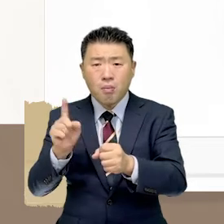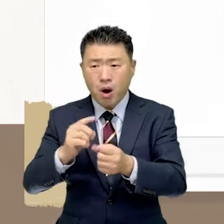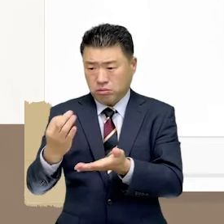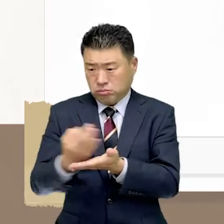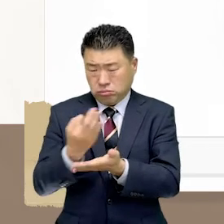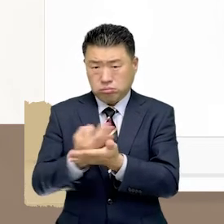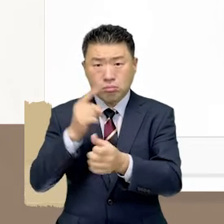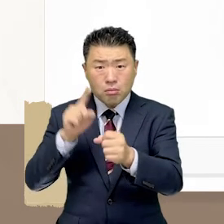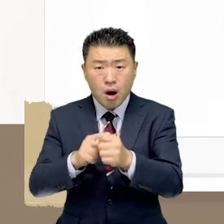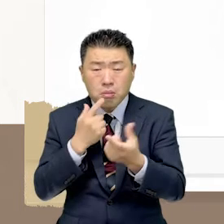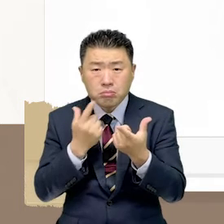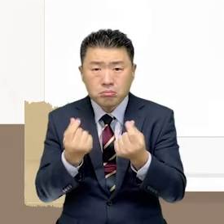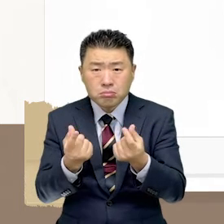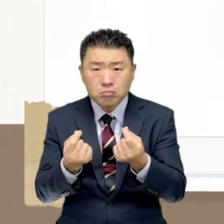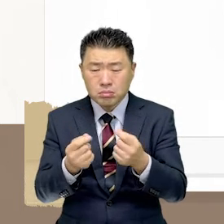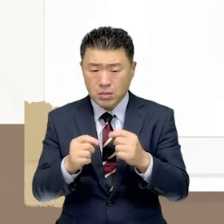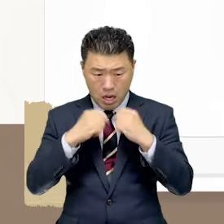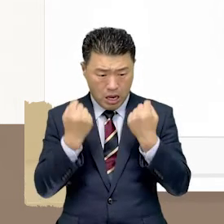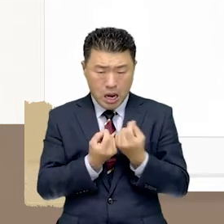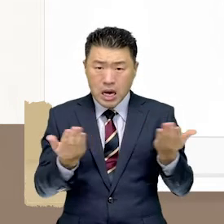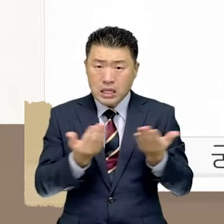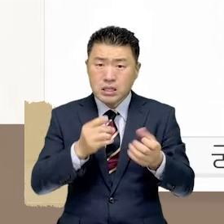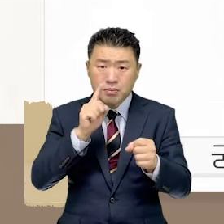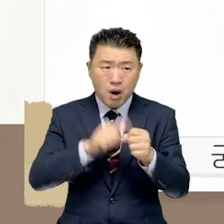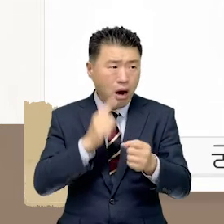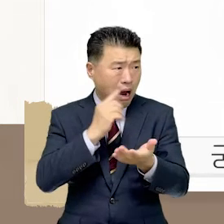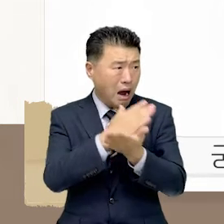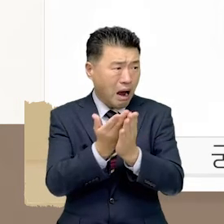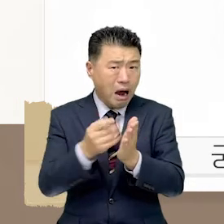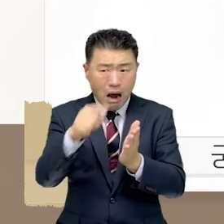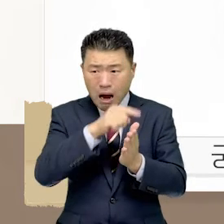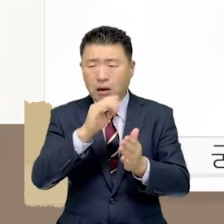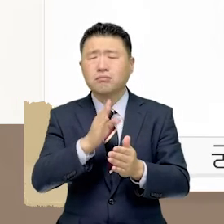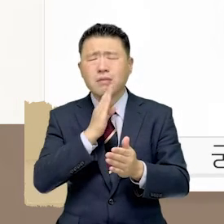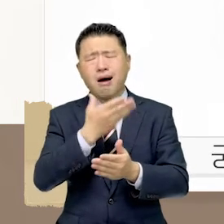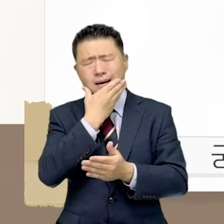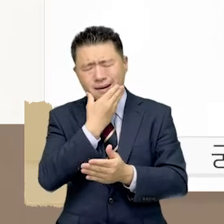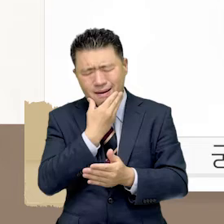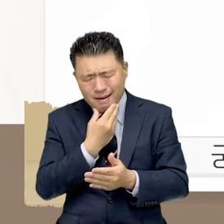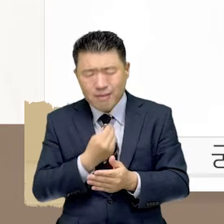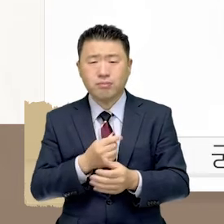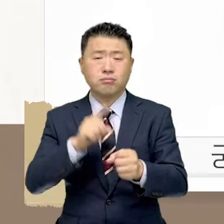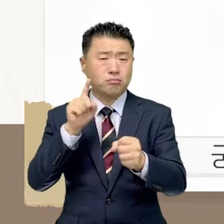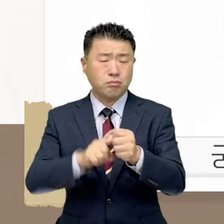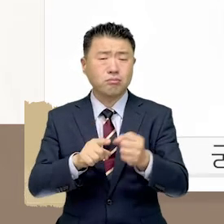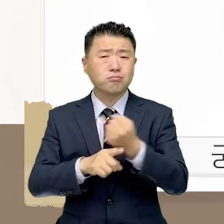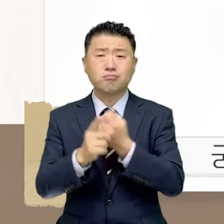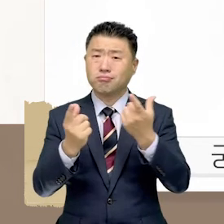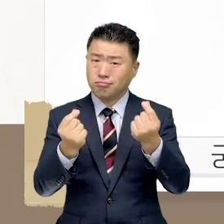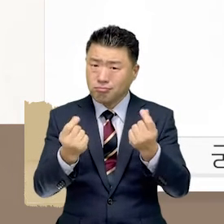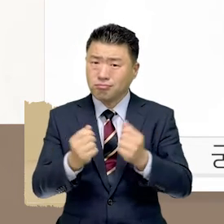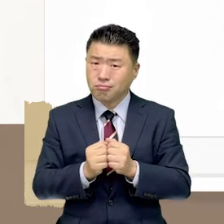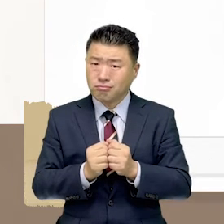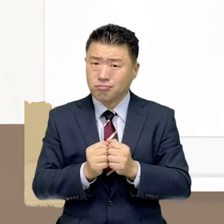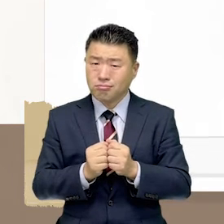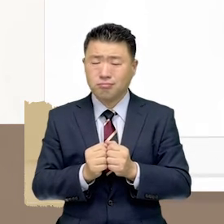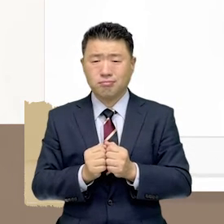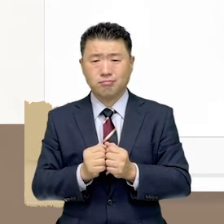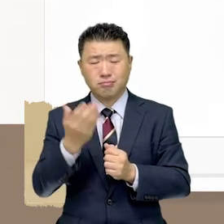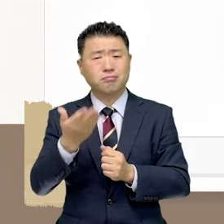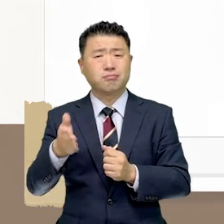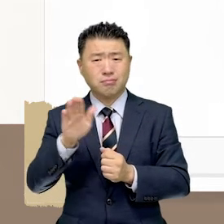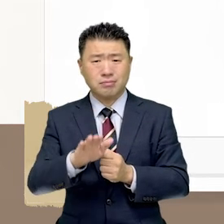있으며 개인이 일을 하는 목적은 다양하지만 궁극적으로 행복한 삶을 위한 것이라고 할 수 있습니다.